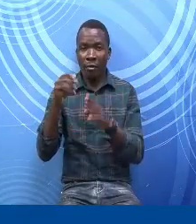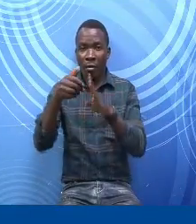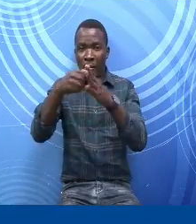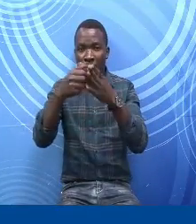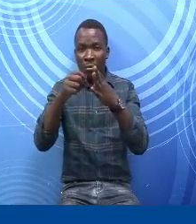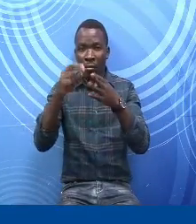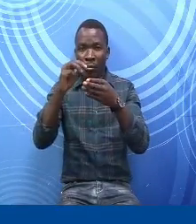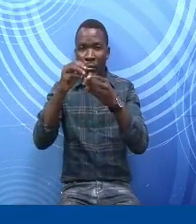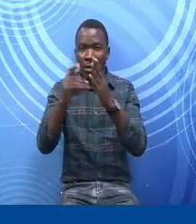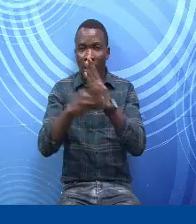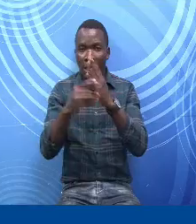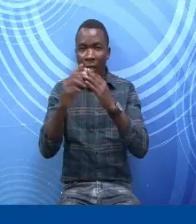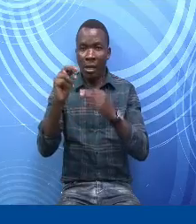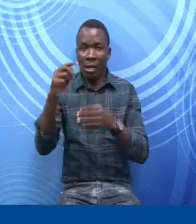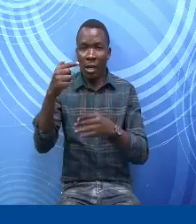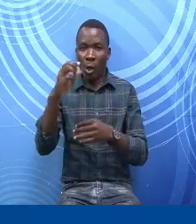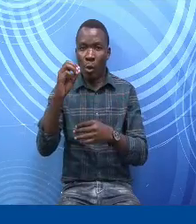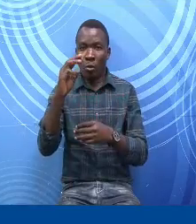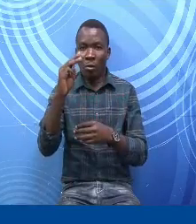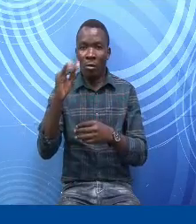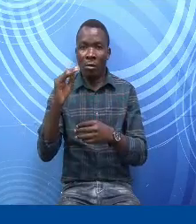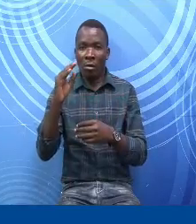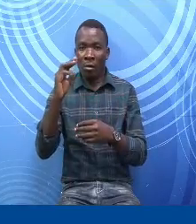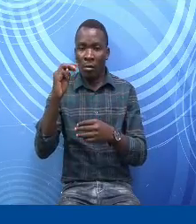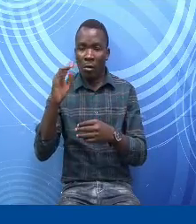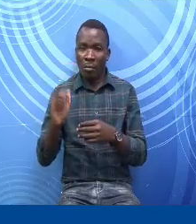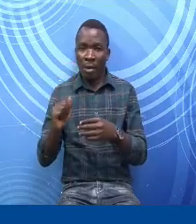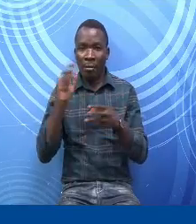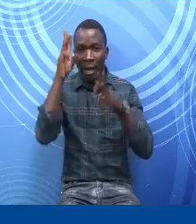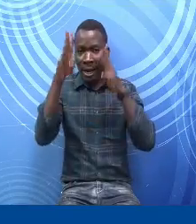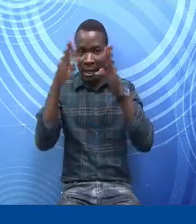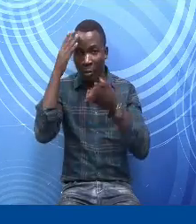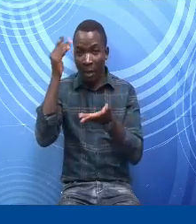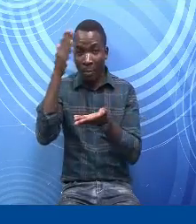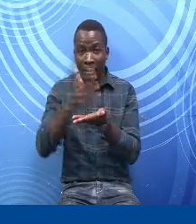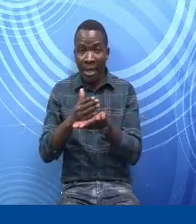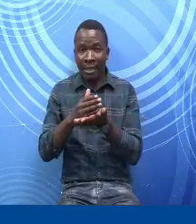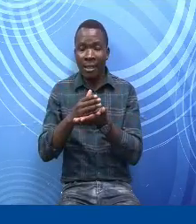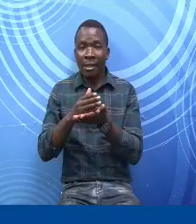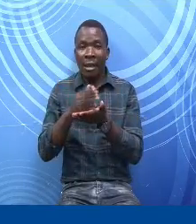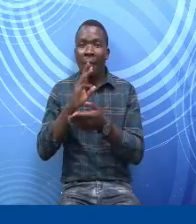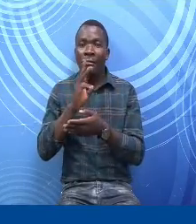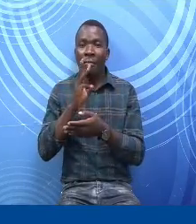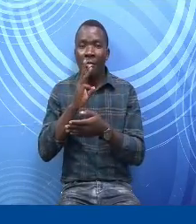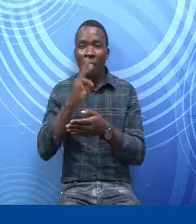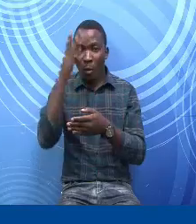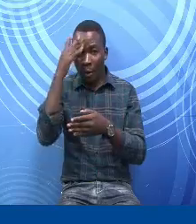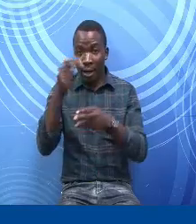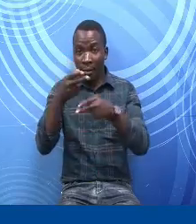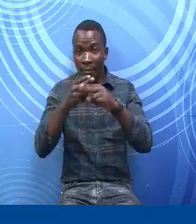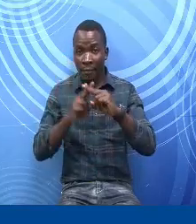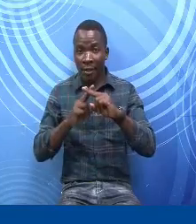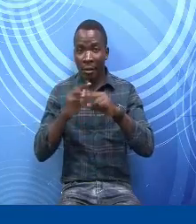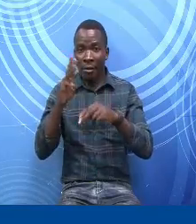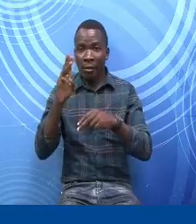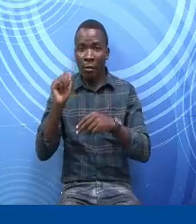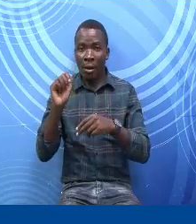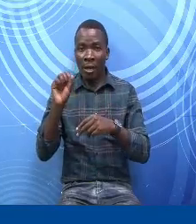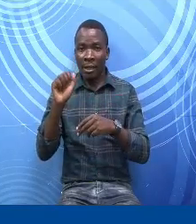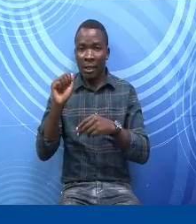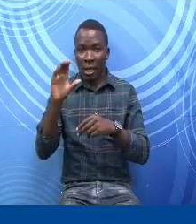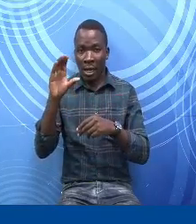Ngoma bahangayikishijwe n'uko bafungiwe amazi kubera umwenda ngo iki kigo kibereyemo wasake. Uyu mwenda waturutse ku mazi yakoreshejwe n'abaturage